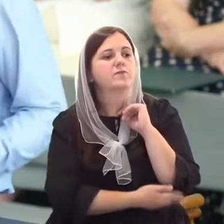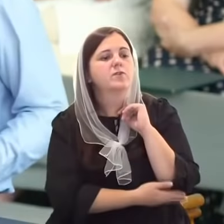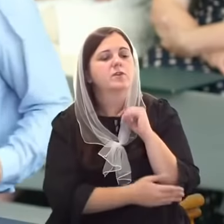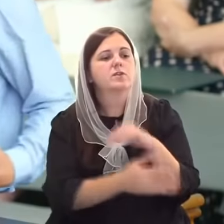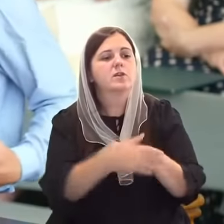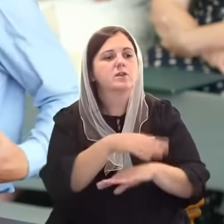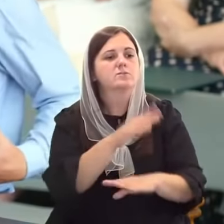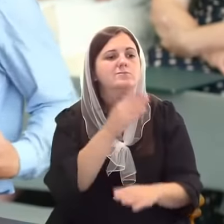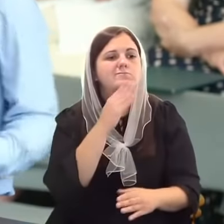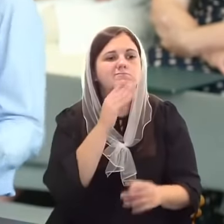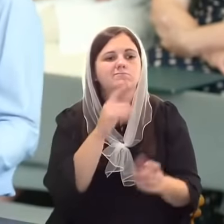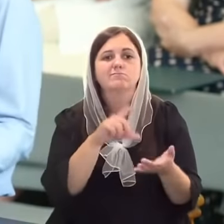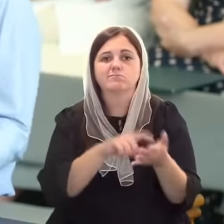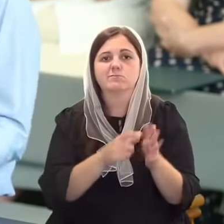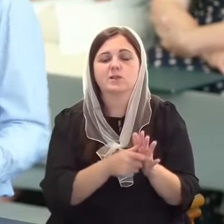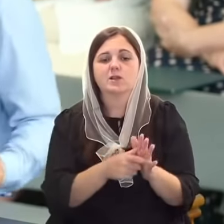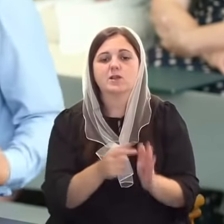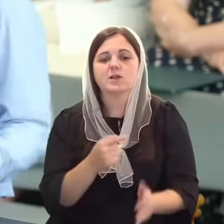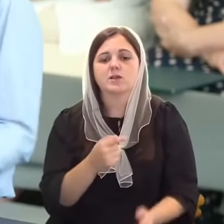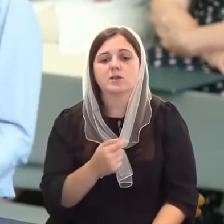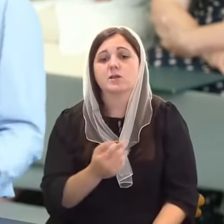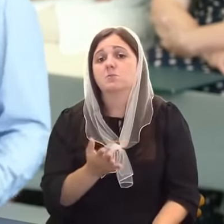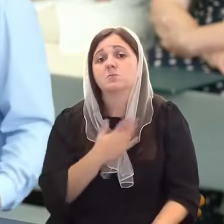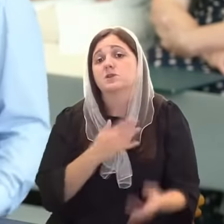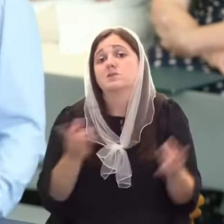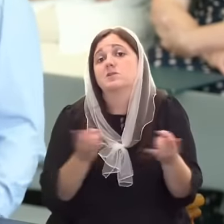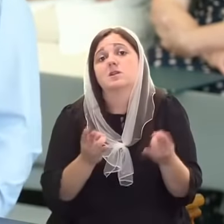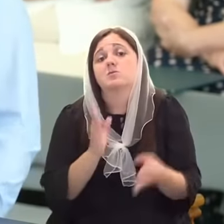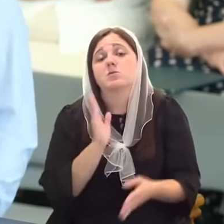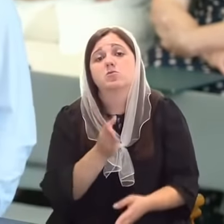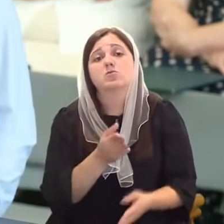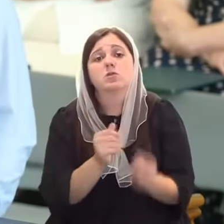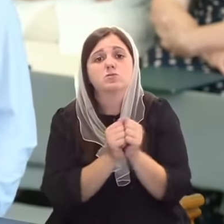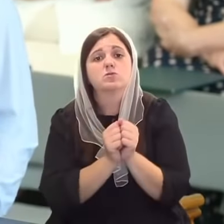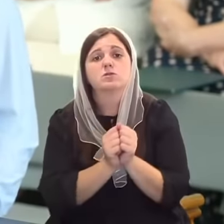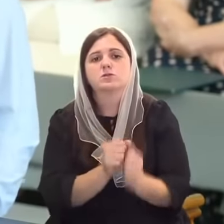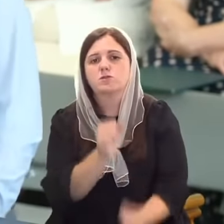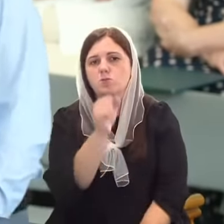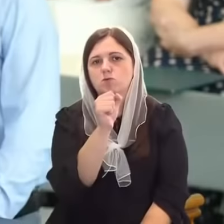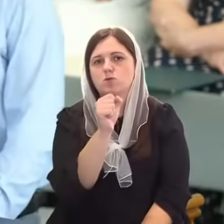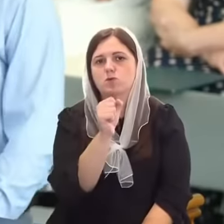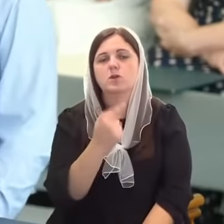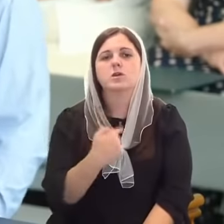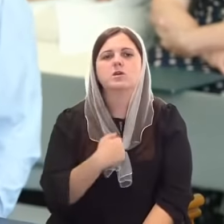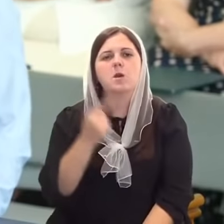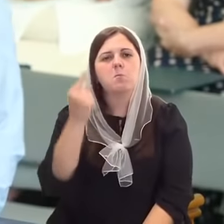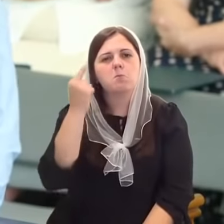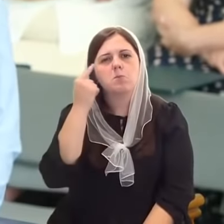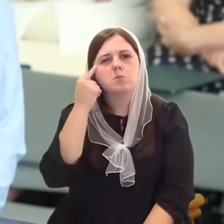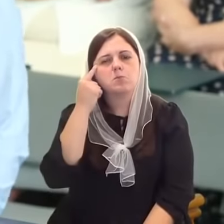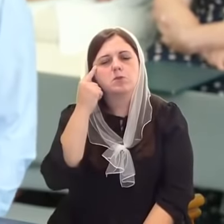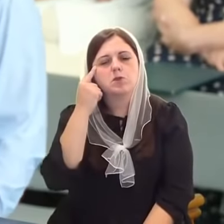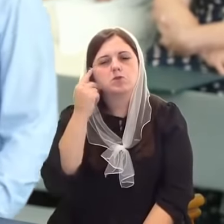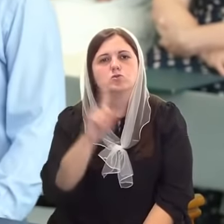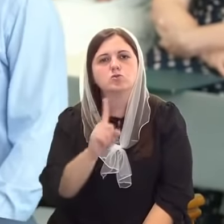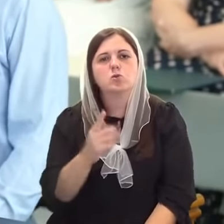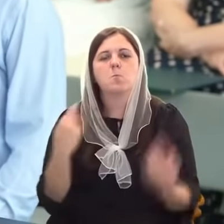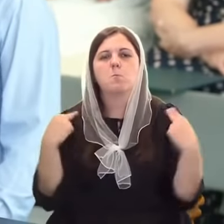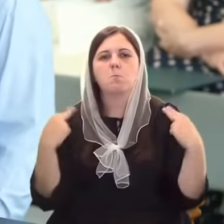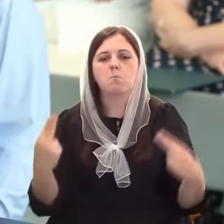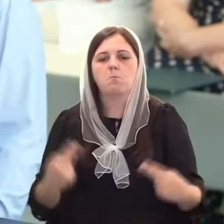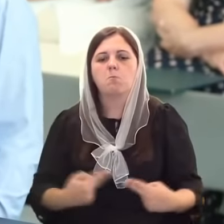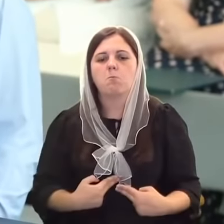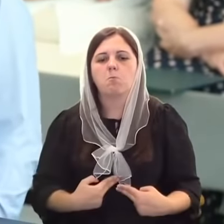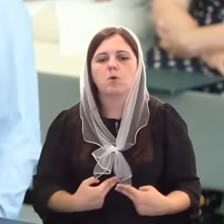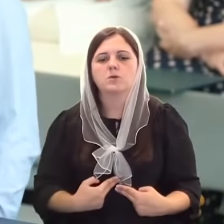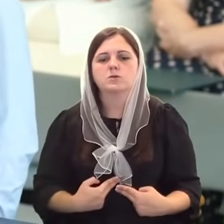порадовался, что я уже не буду молиться впереди, мне не нужно будет выходить, брать микрофон. И я помню, что пастор церкви Владимир, на